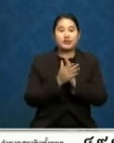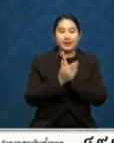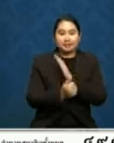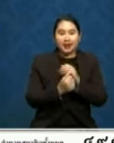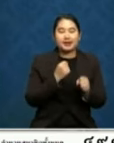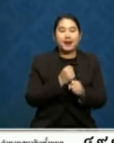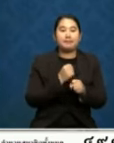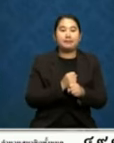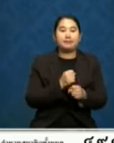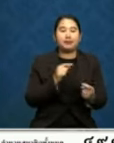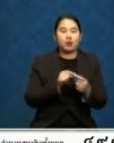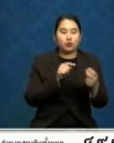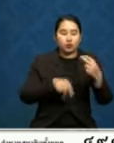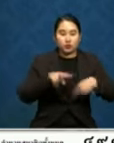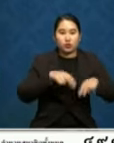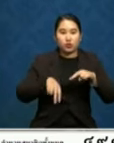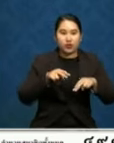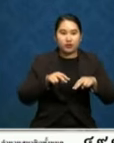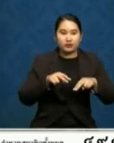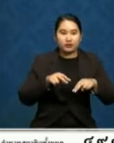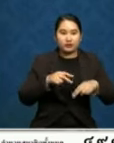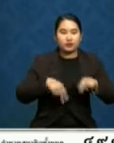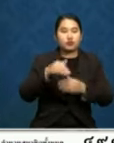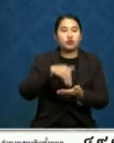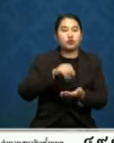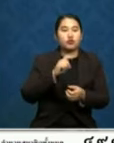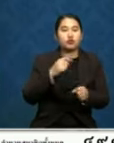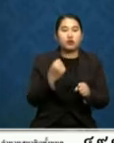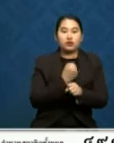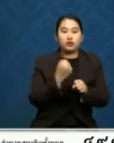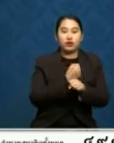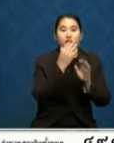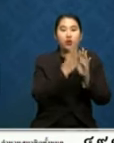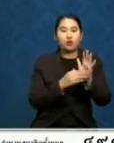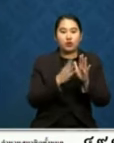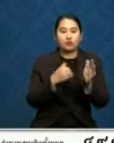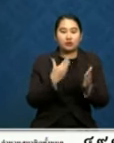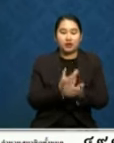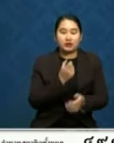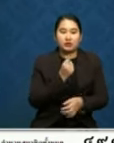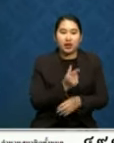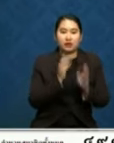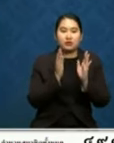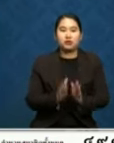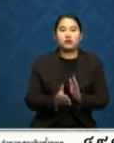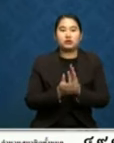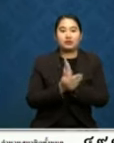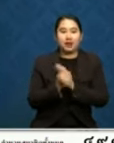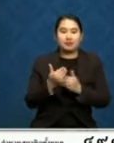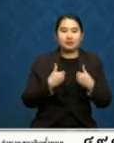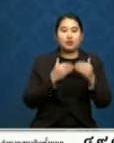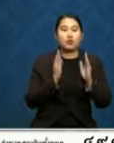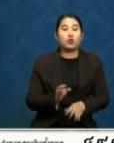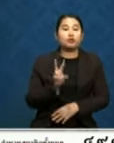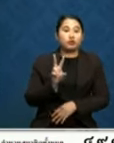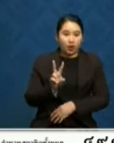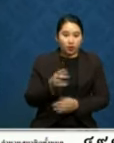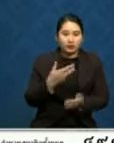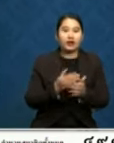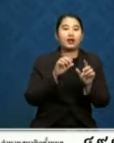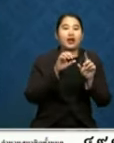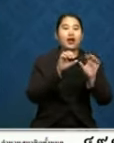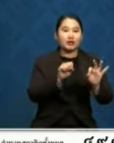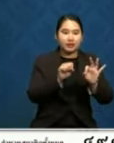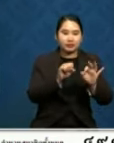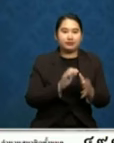คะของการดูแลการดูแลศูนย์ฝึกอบรมเนี่ยมีการจ้างผู้เชี่ยวชาญนะคะ2ตำแหน่งประมาณ 900,000 บา